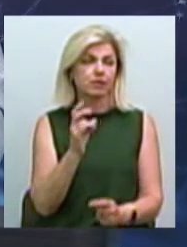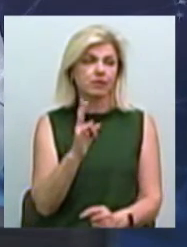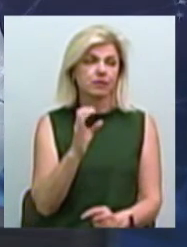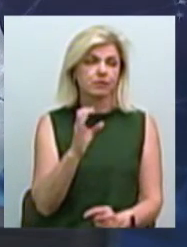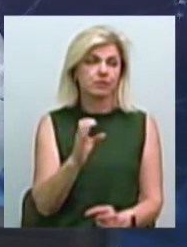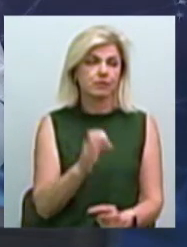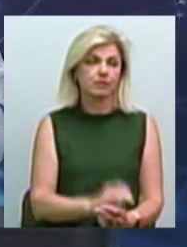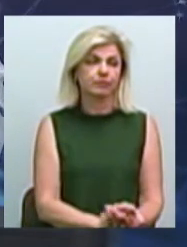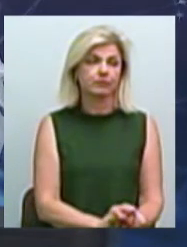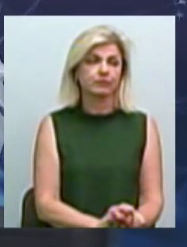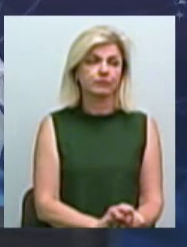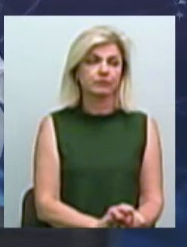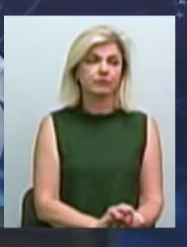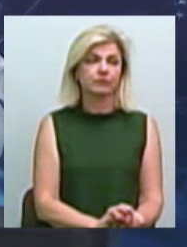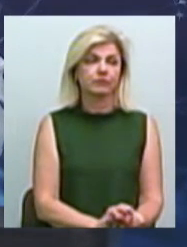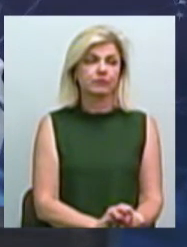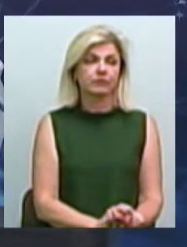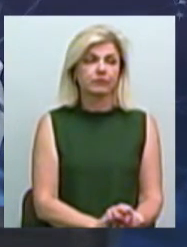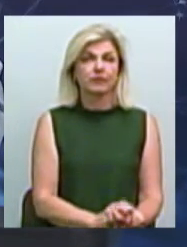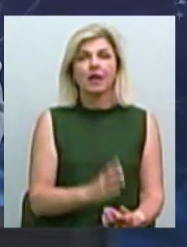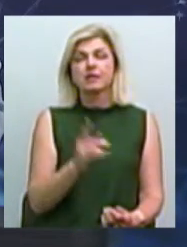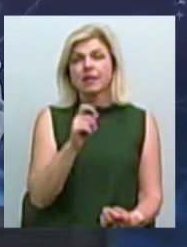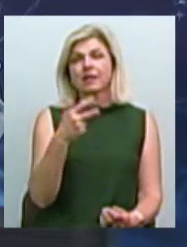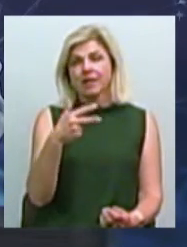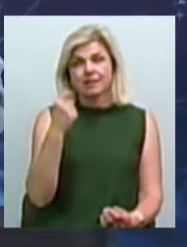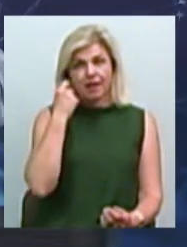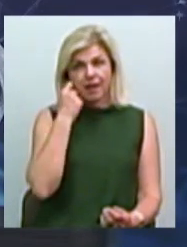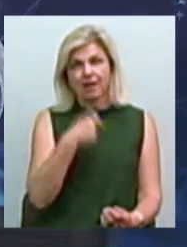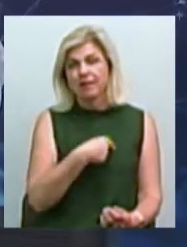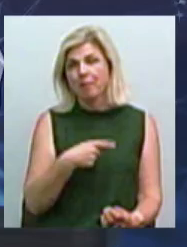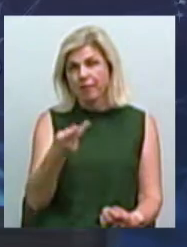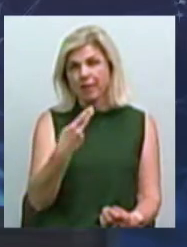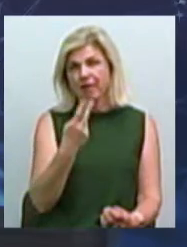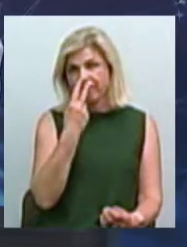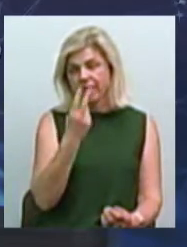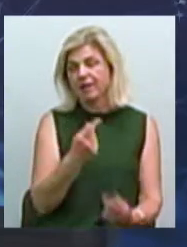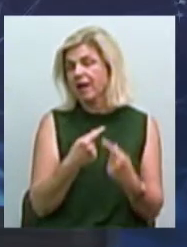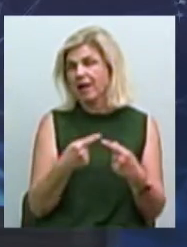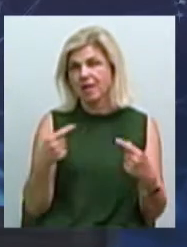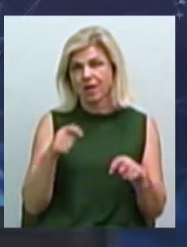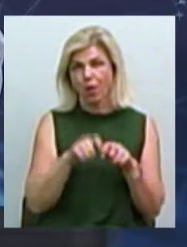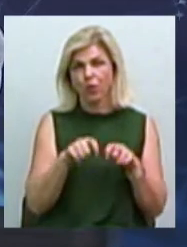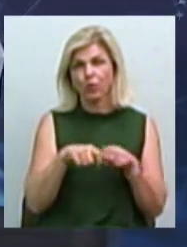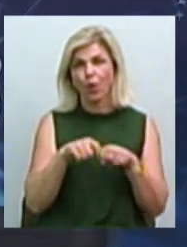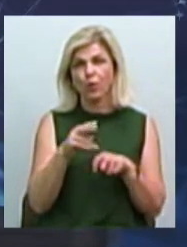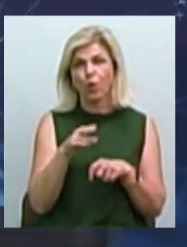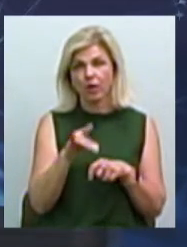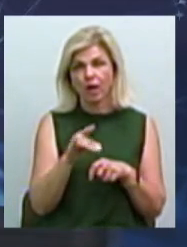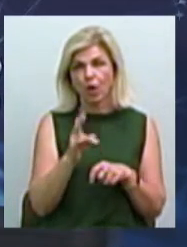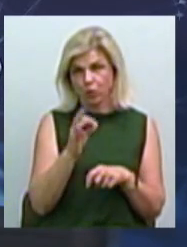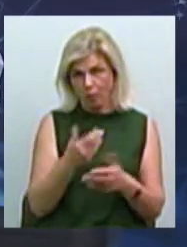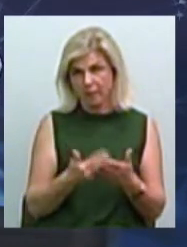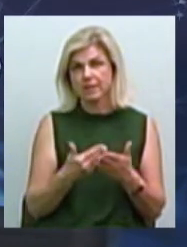эти 30 год уже видели самых разных контролеров, и поэтому уже как бы трудно представить, что это будет честно. Но представить себе все-таки, что это